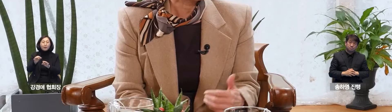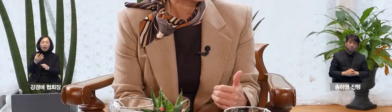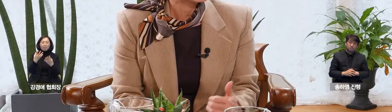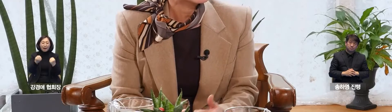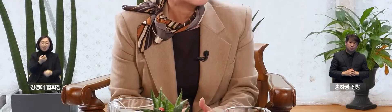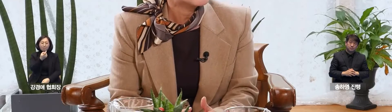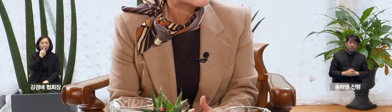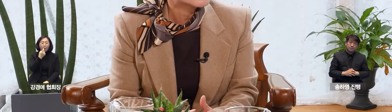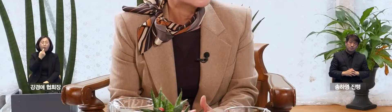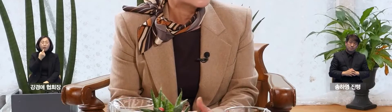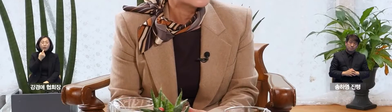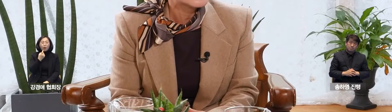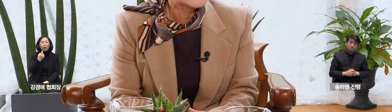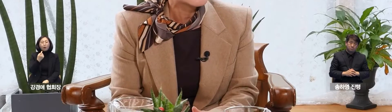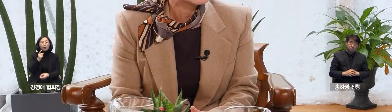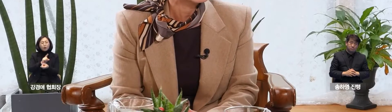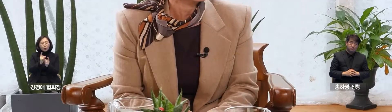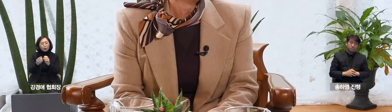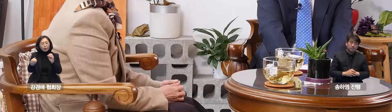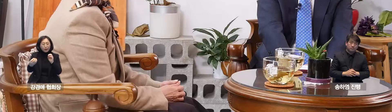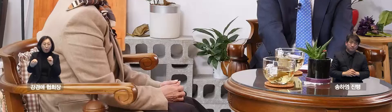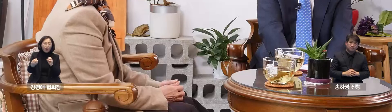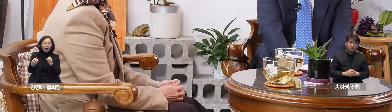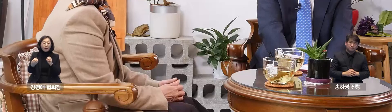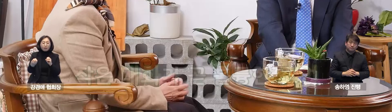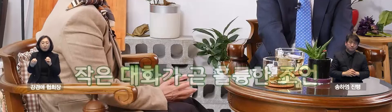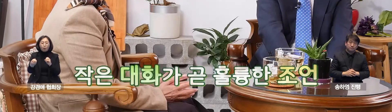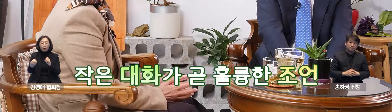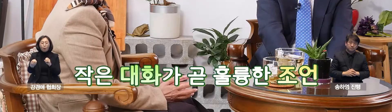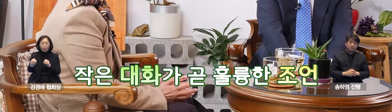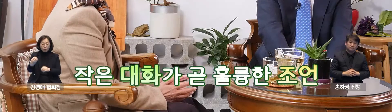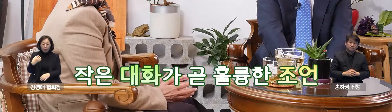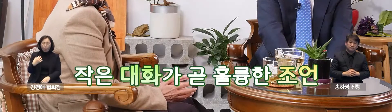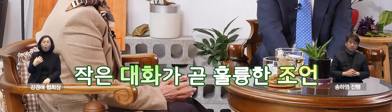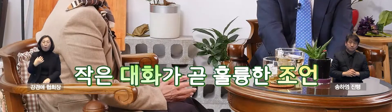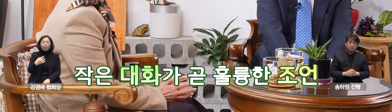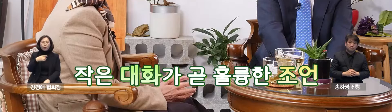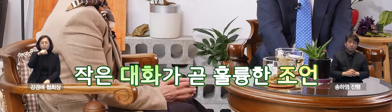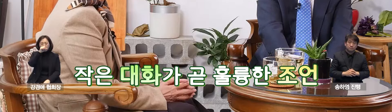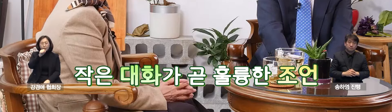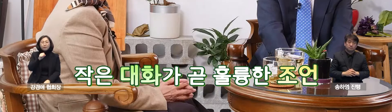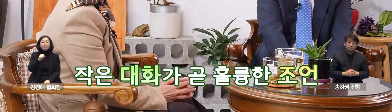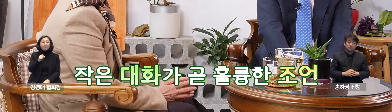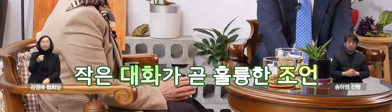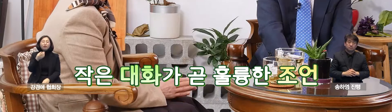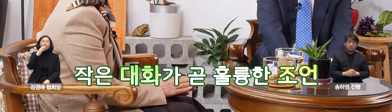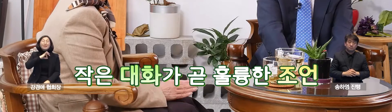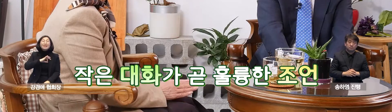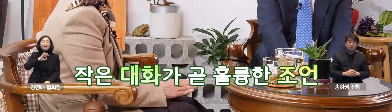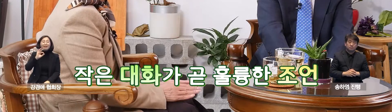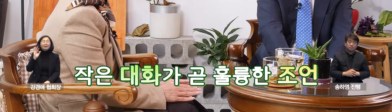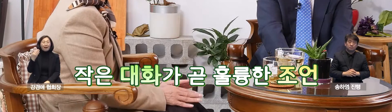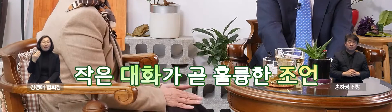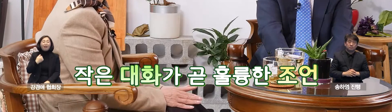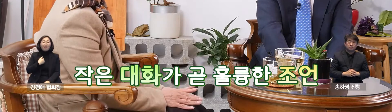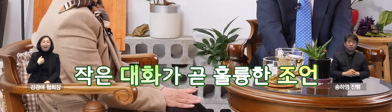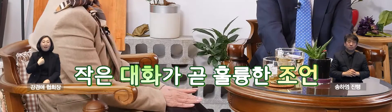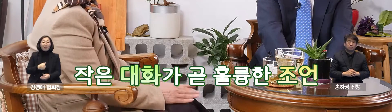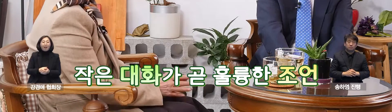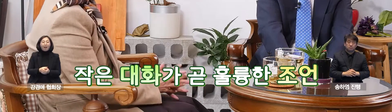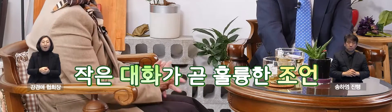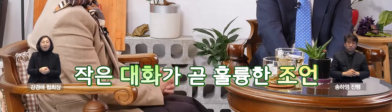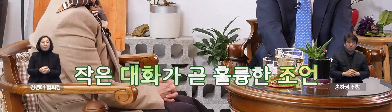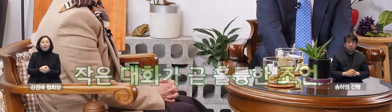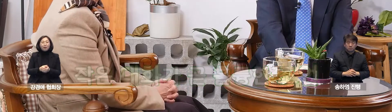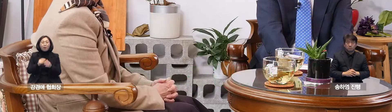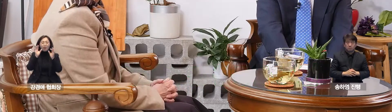뭐 차를 마시면서 한마디 들은 것들이 나한테는 굉장히 훌륭한 그 조언이 되기도 하고 이런 사례들을 제가